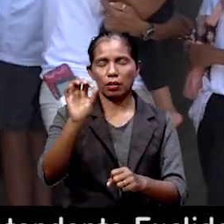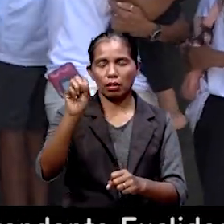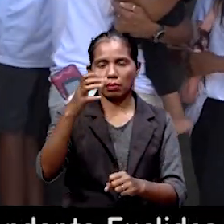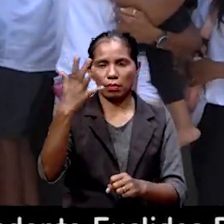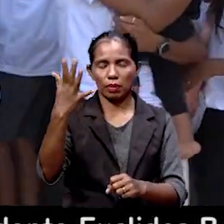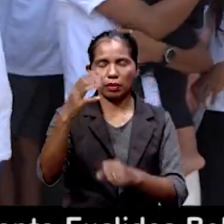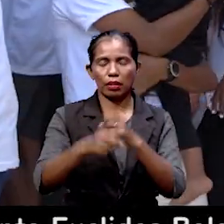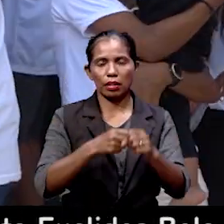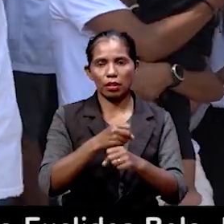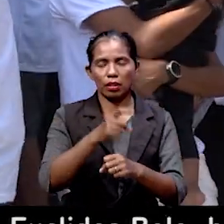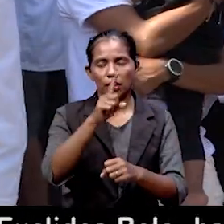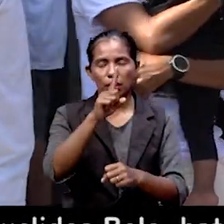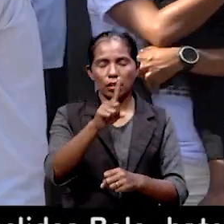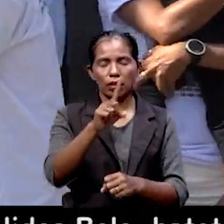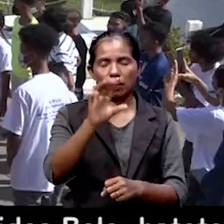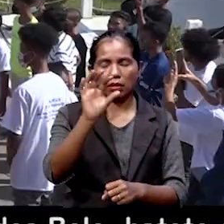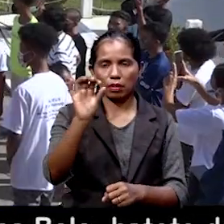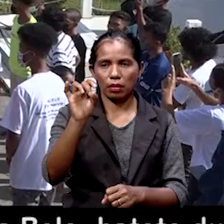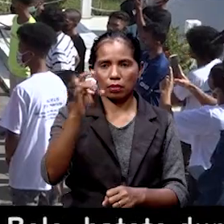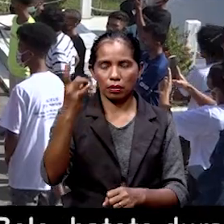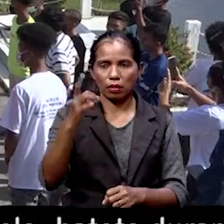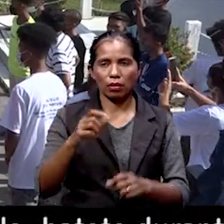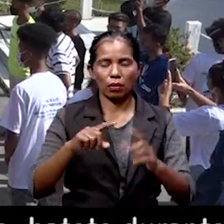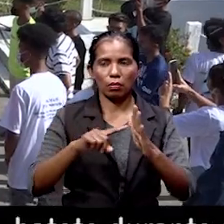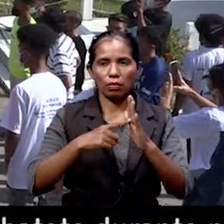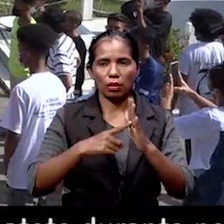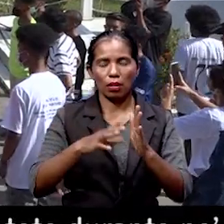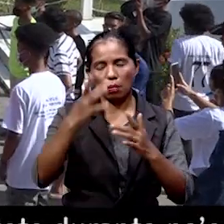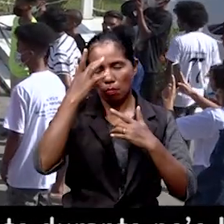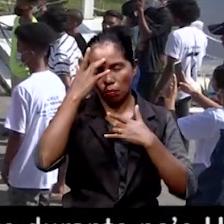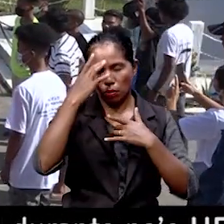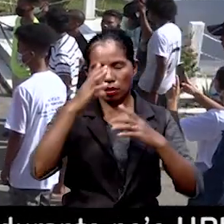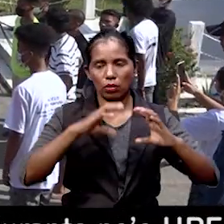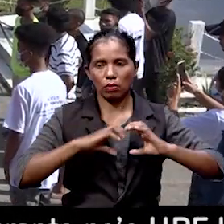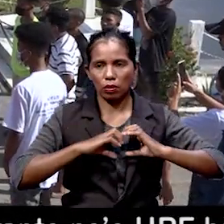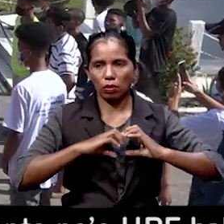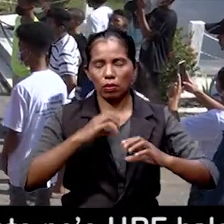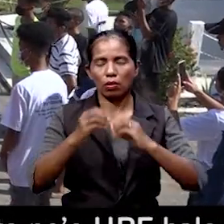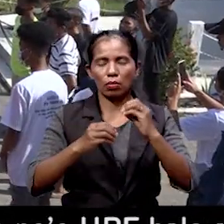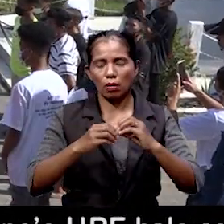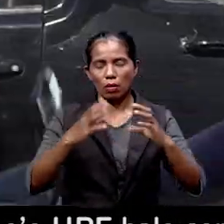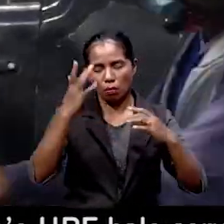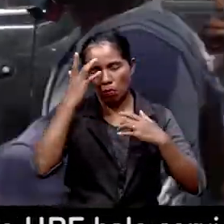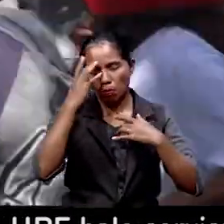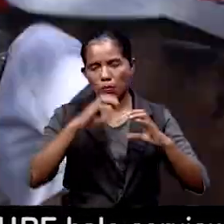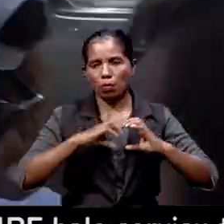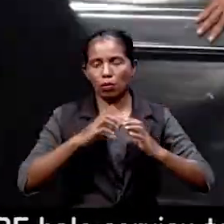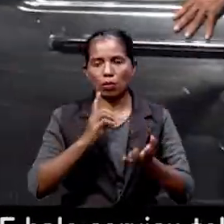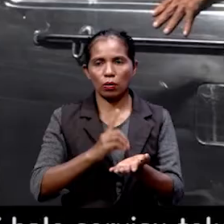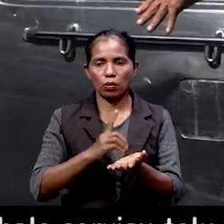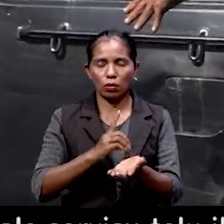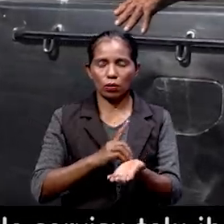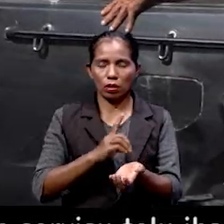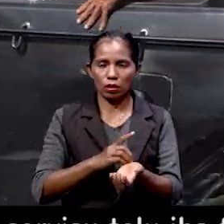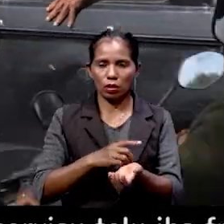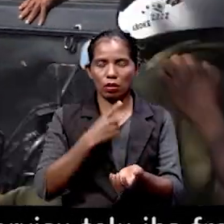Iha tinang rihun rua sanul resin walu, matebian hahu hetan moras kurasaun, relasiona honia moras ne, dotor sira atu hal operasaun,